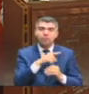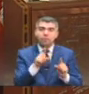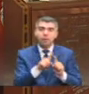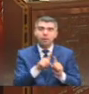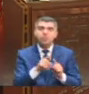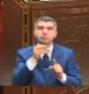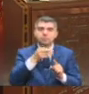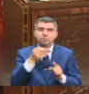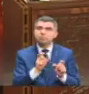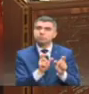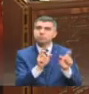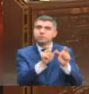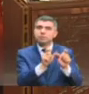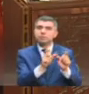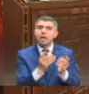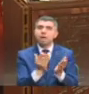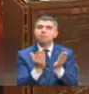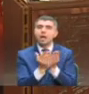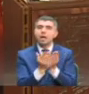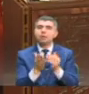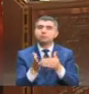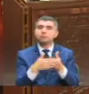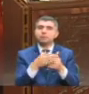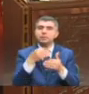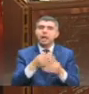إصدارها في حق بعض المدارس التي لا تحترم القوانين. وشكرا.